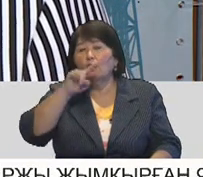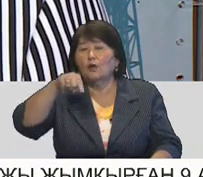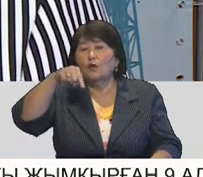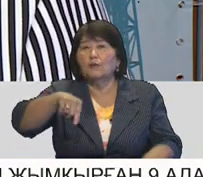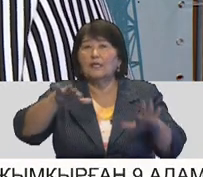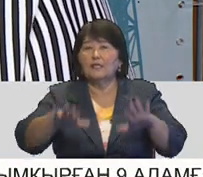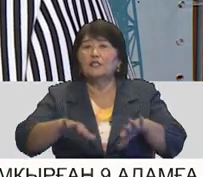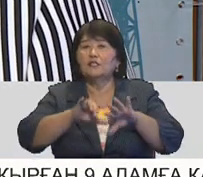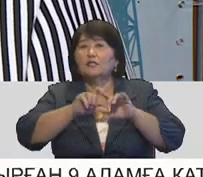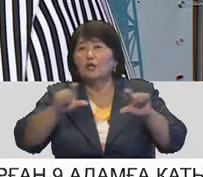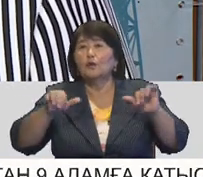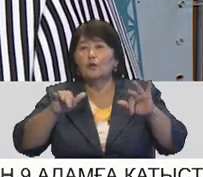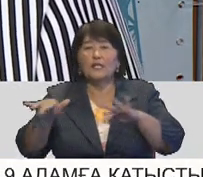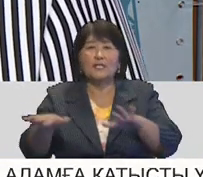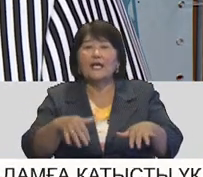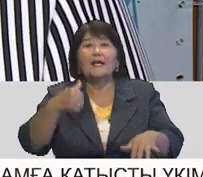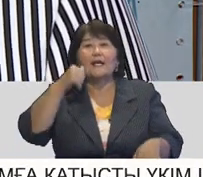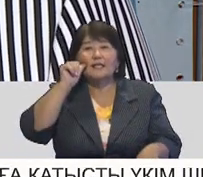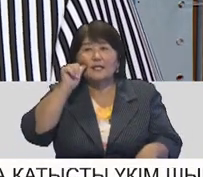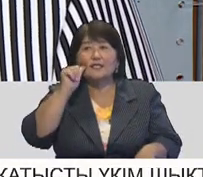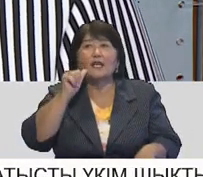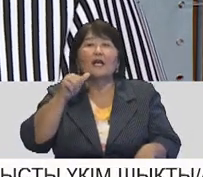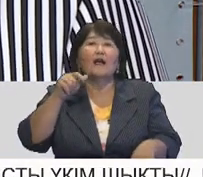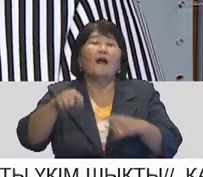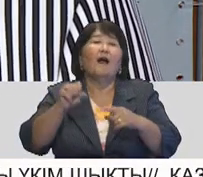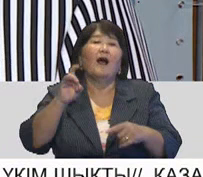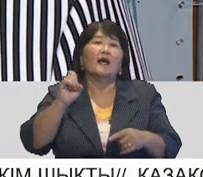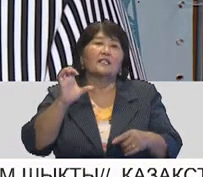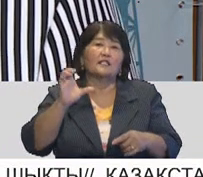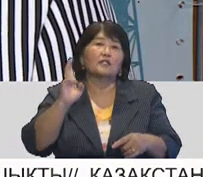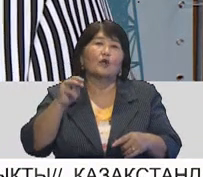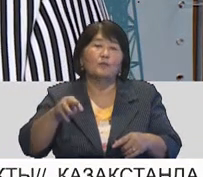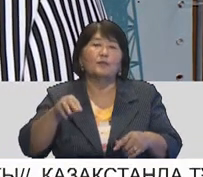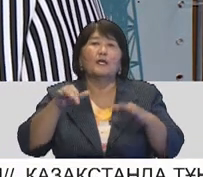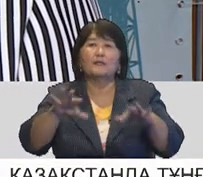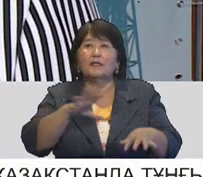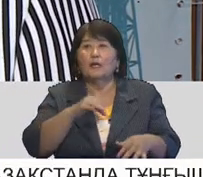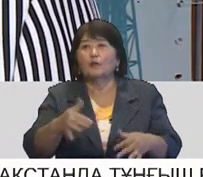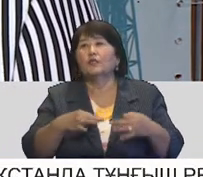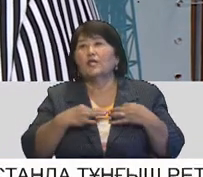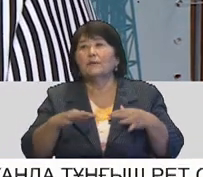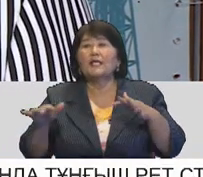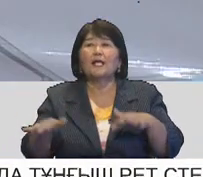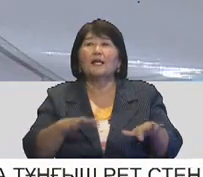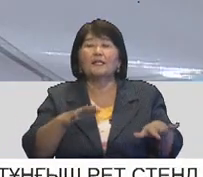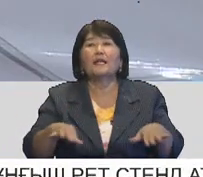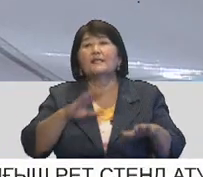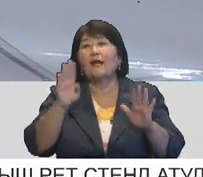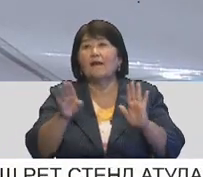өттік іс-шара. Кеше Арысқұм кенішінде өтті. Осы мерекелік шара